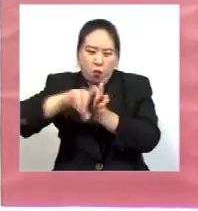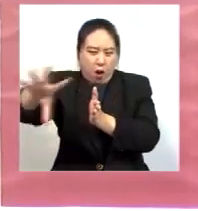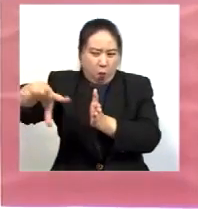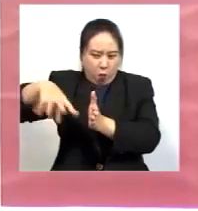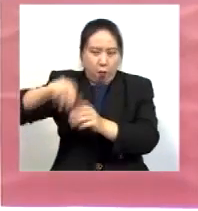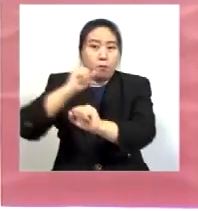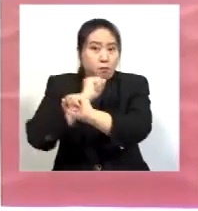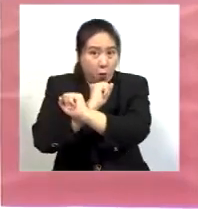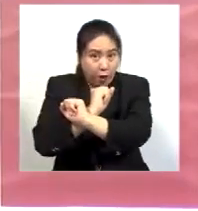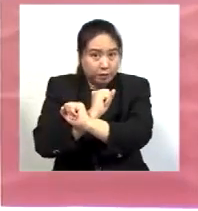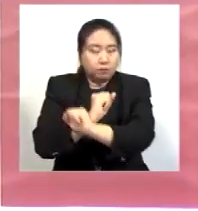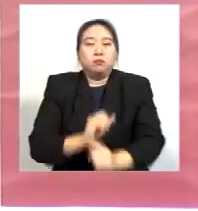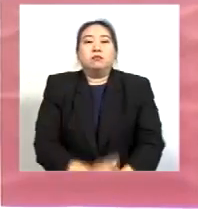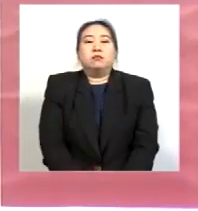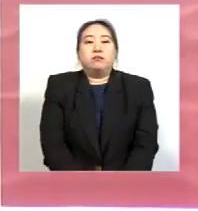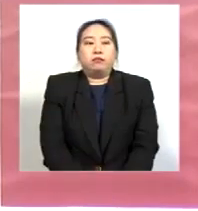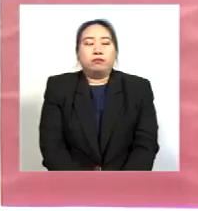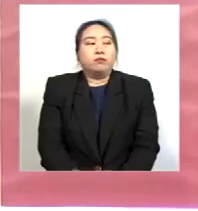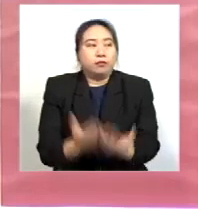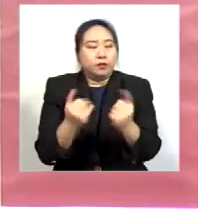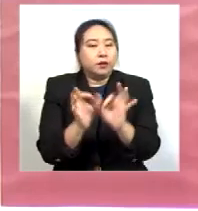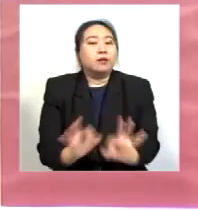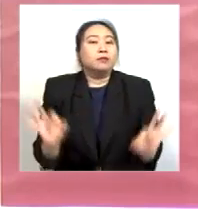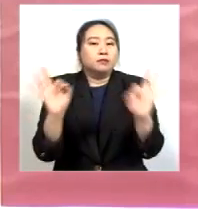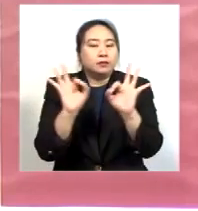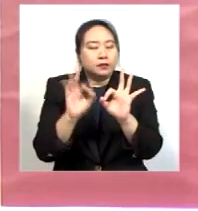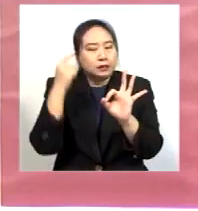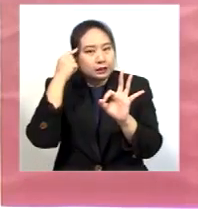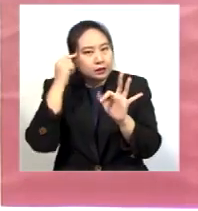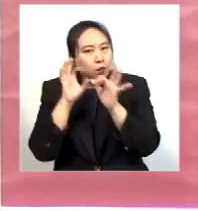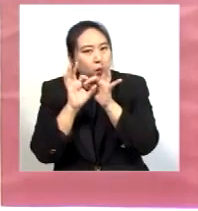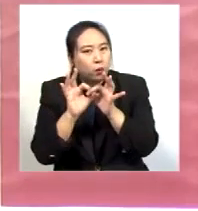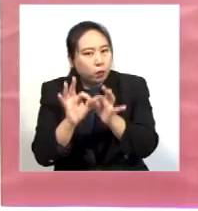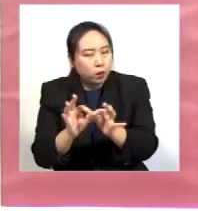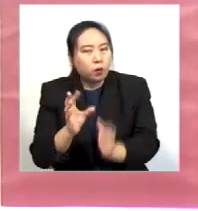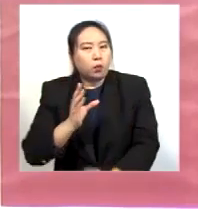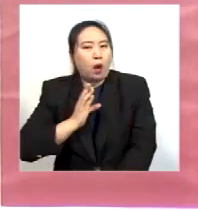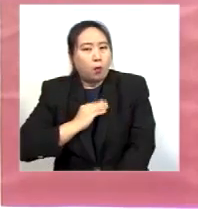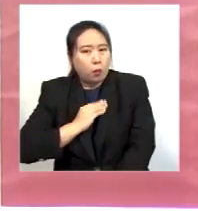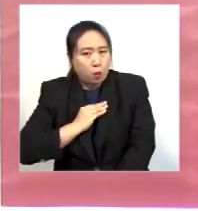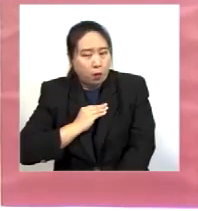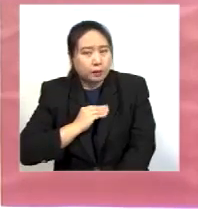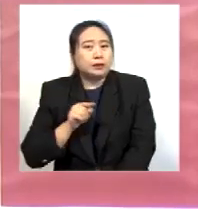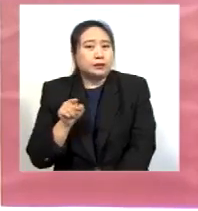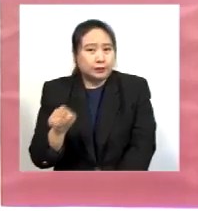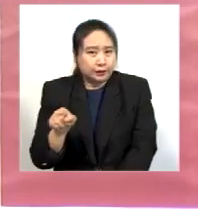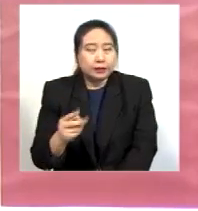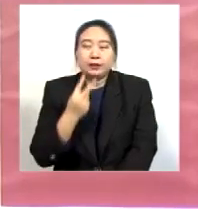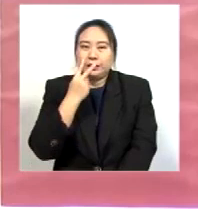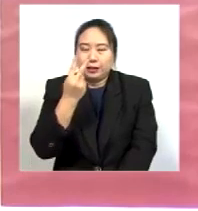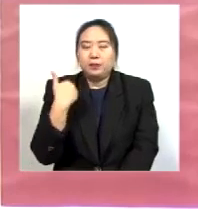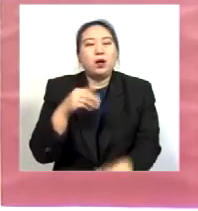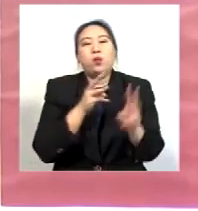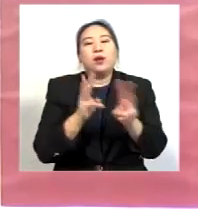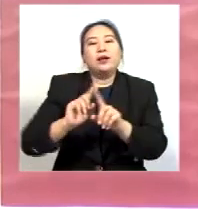ะครับเรื่องของความกังวลแล้วก็ความกลัวนะครับเกี่ยวกับโรคนี้ซึ่งสะท้อนออกมาในหลายรูปแบบ